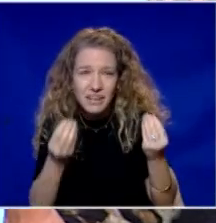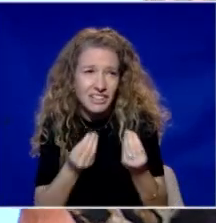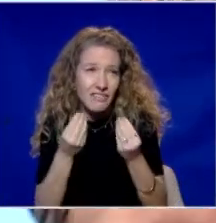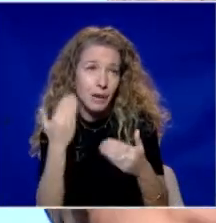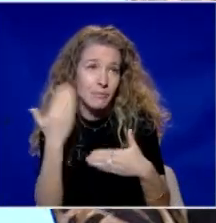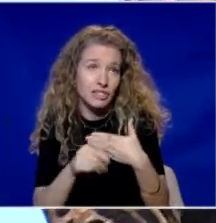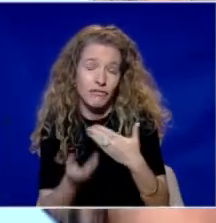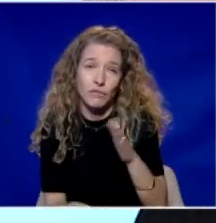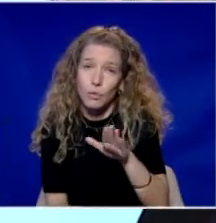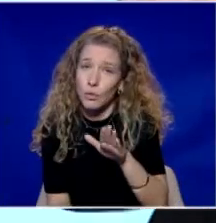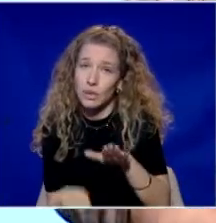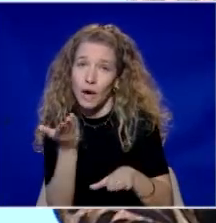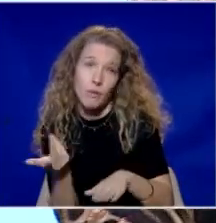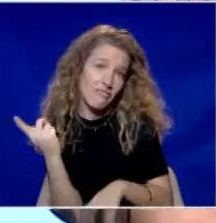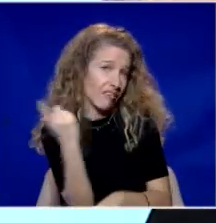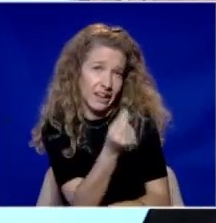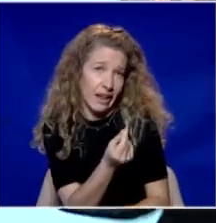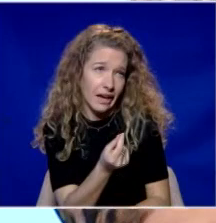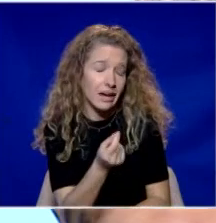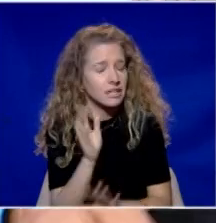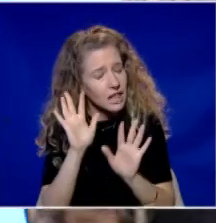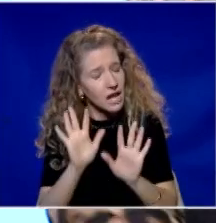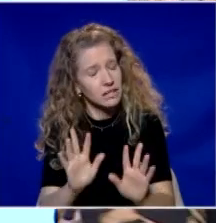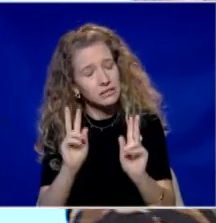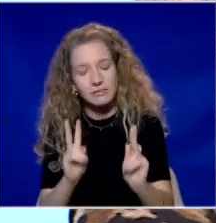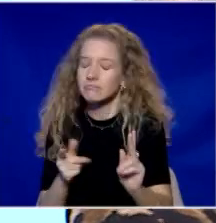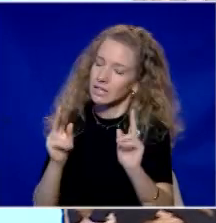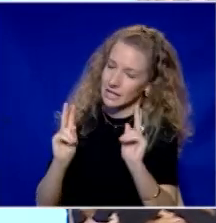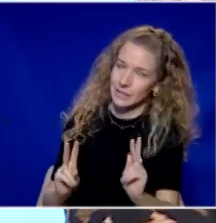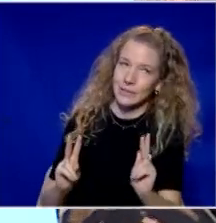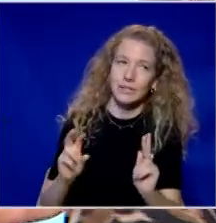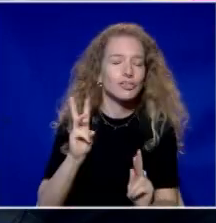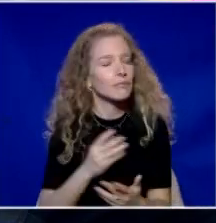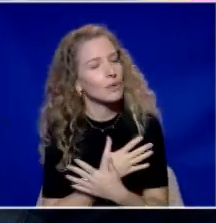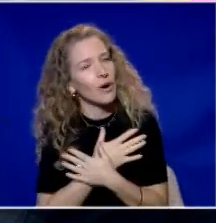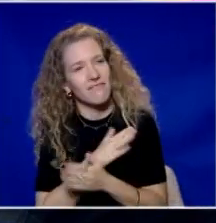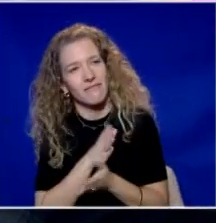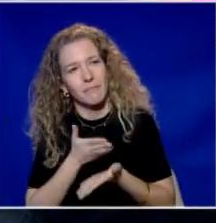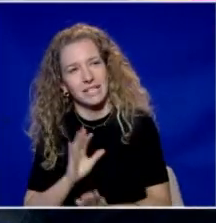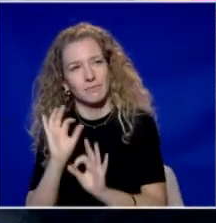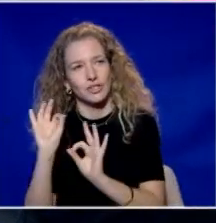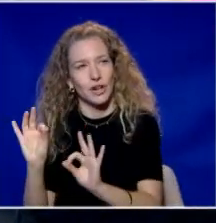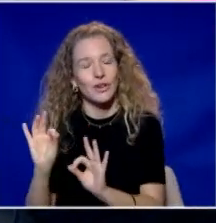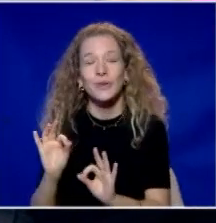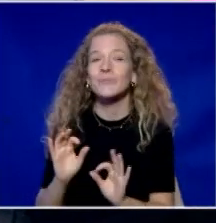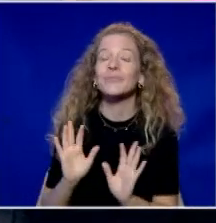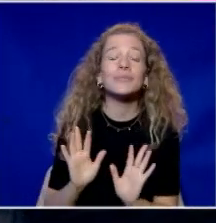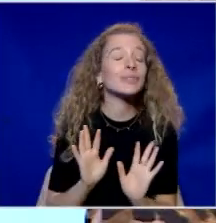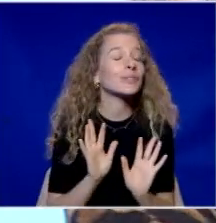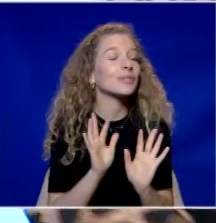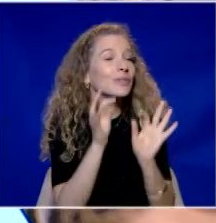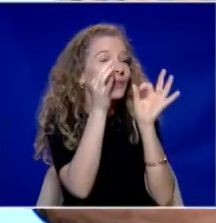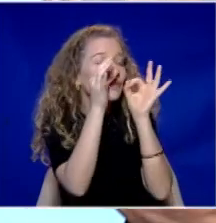את השולחן. עזבי. שימי, אוהב את הילדים, אוהב את הילדים. מה פתאום אני אעזוב? שימי, לא יכול לעזוב. הוא יעזוב רק בשביל השיר. הוא אוהב